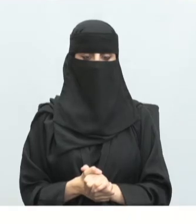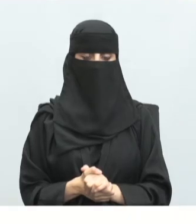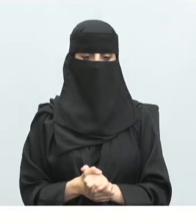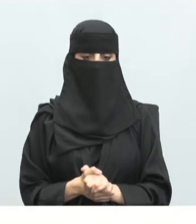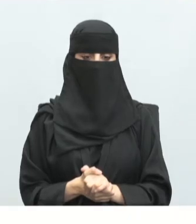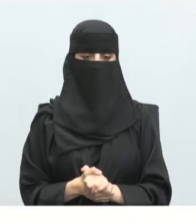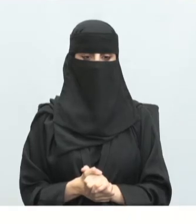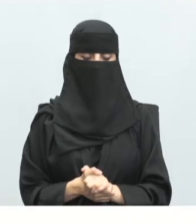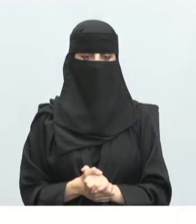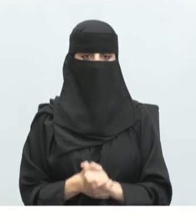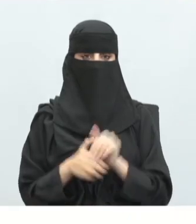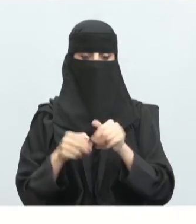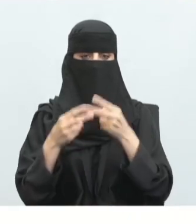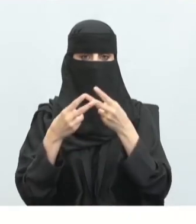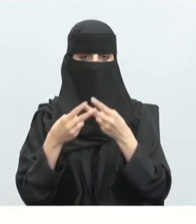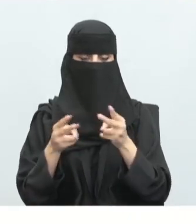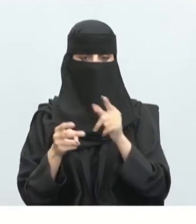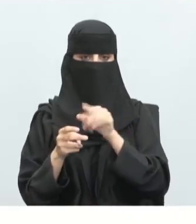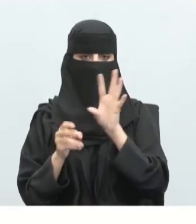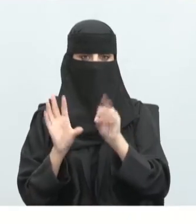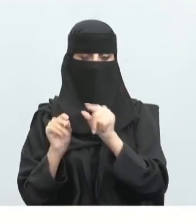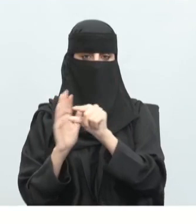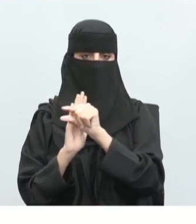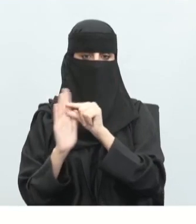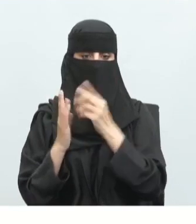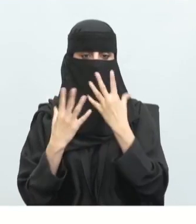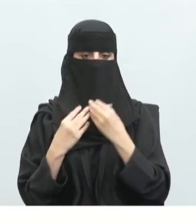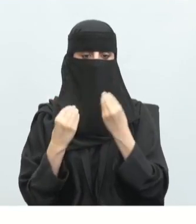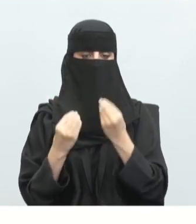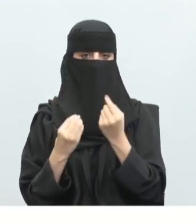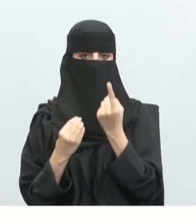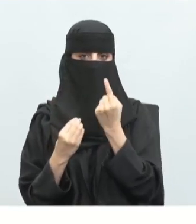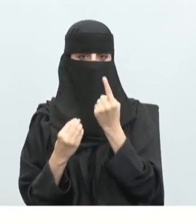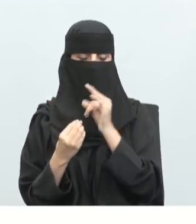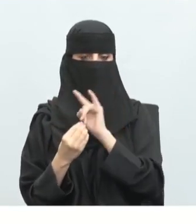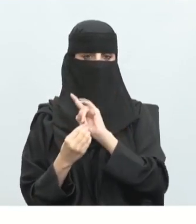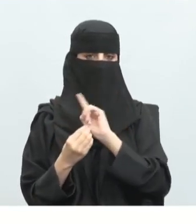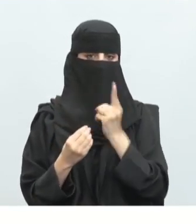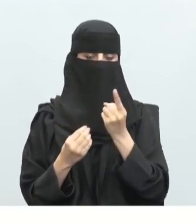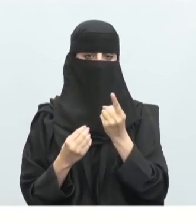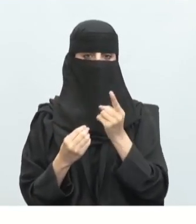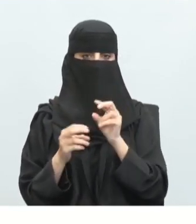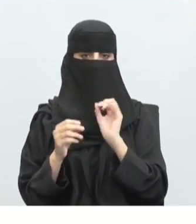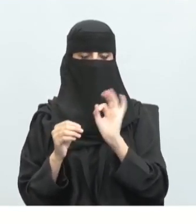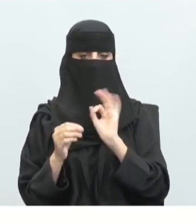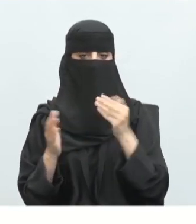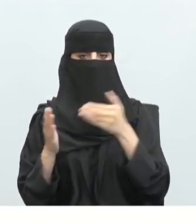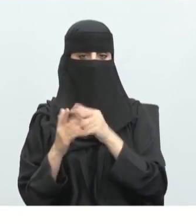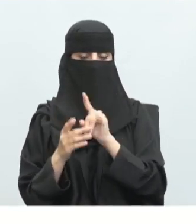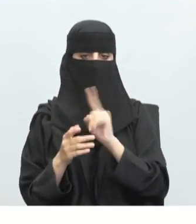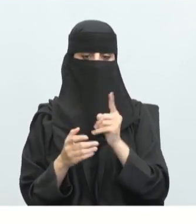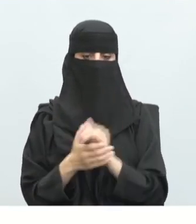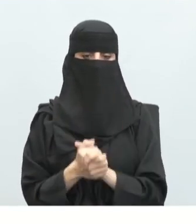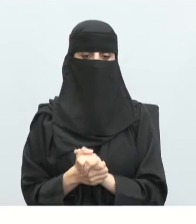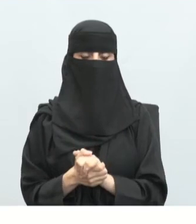بالقراءه اذا هذا هو العنوان سبقا قراناه